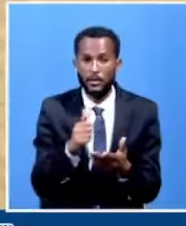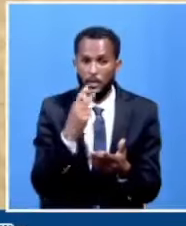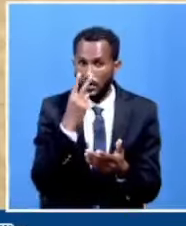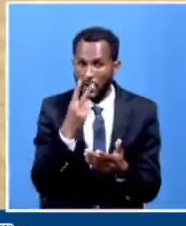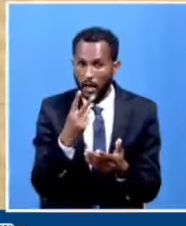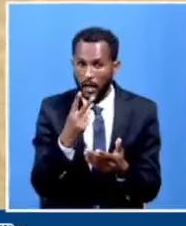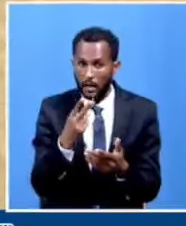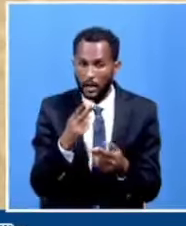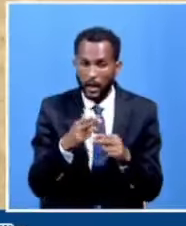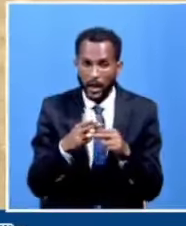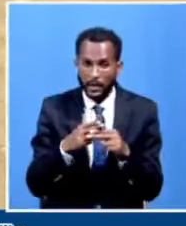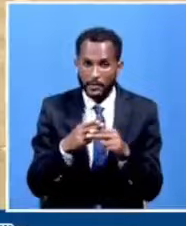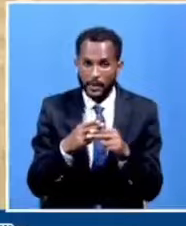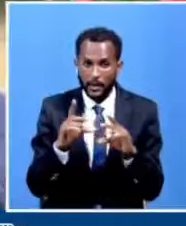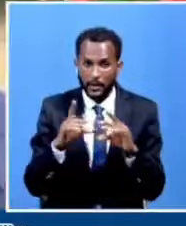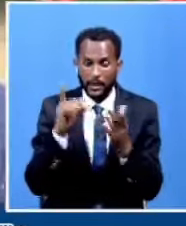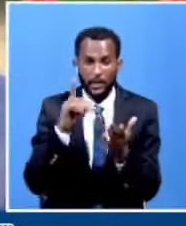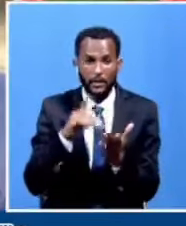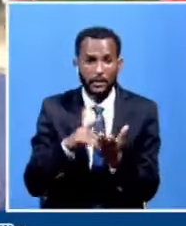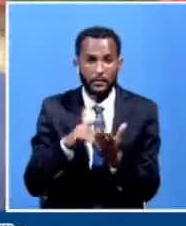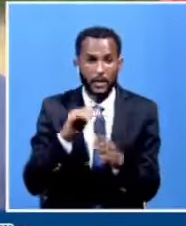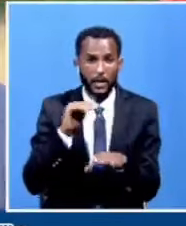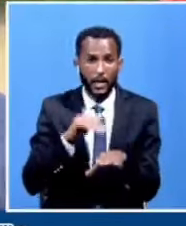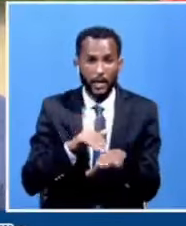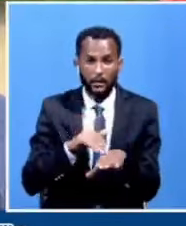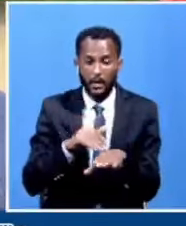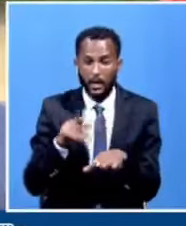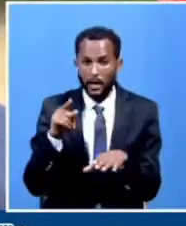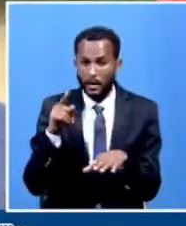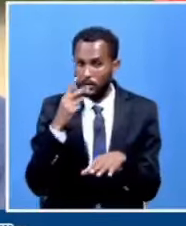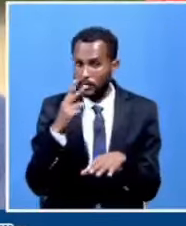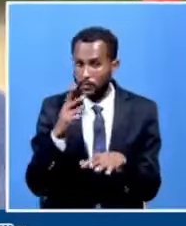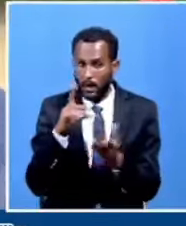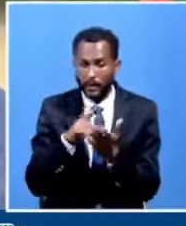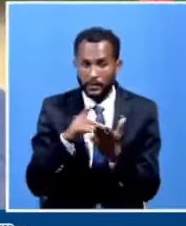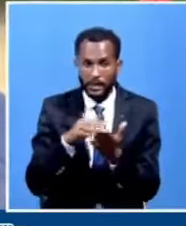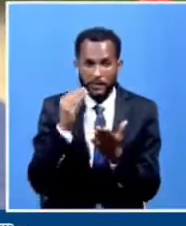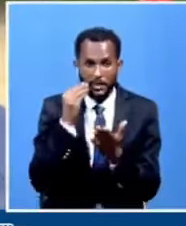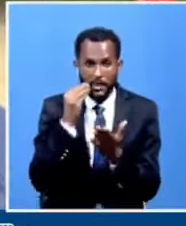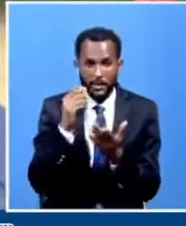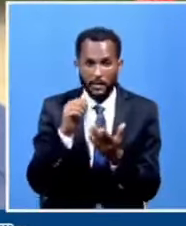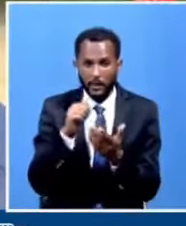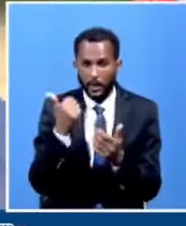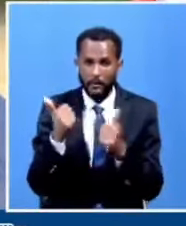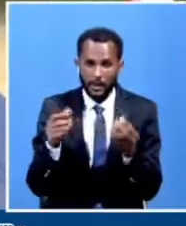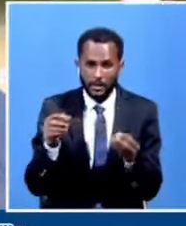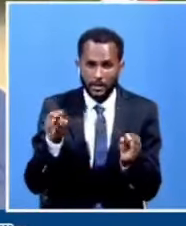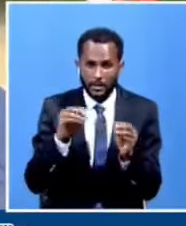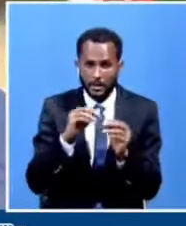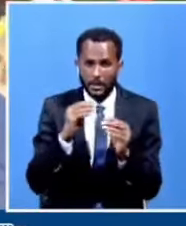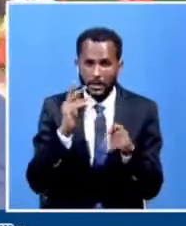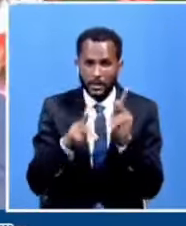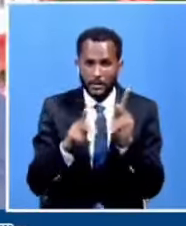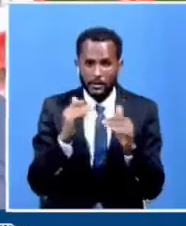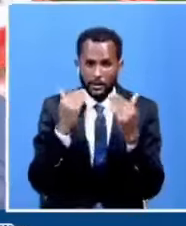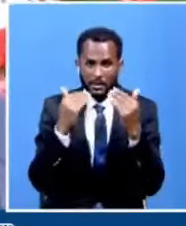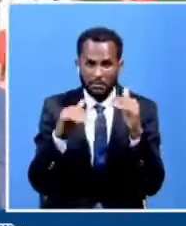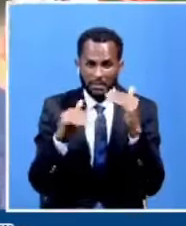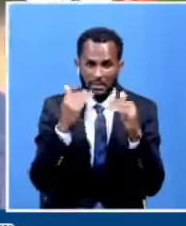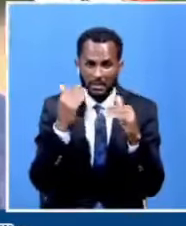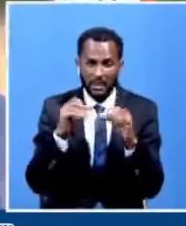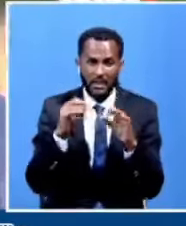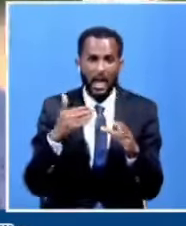فتاع حصل يا كتانا كل خدماس أب بانكم بانكم تكون يا كاب كتما بجزاوت بجزاوت لا تحصلت يا نزيد خد مت ميراس يلن ولا عليش كا